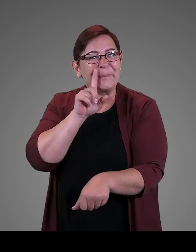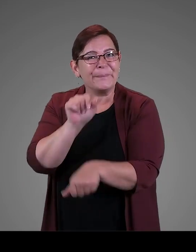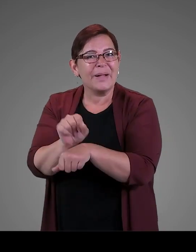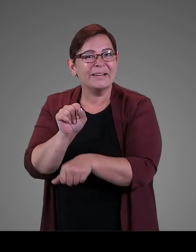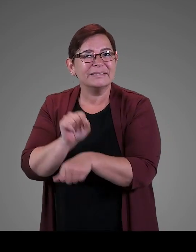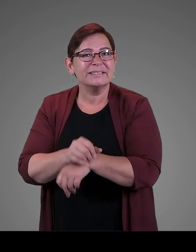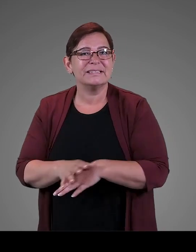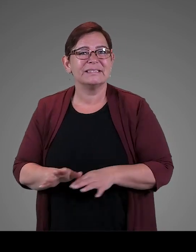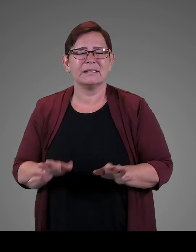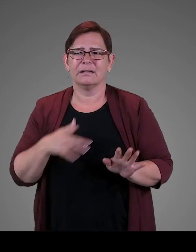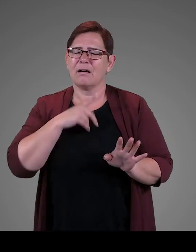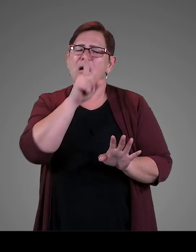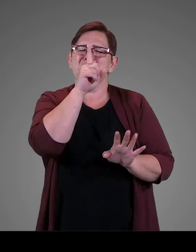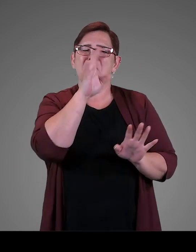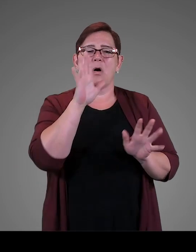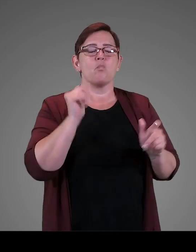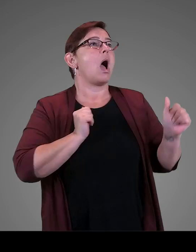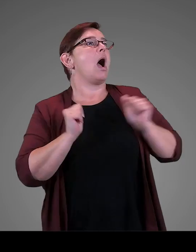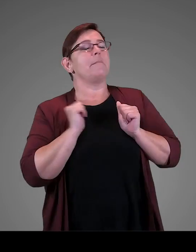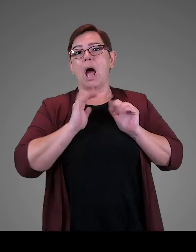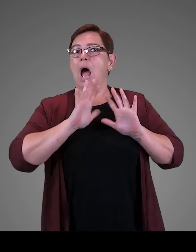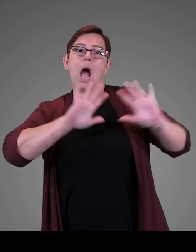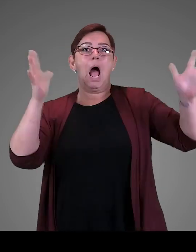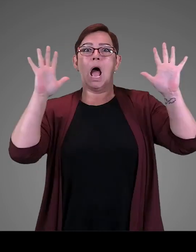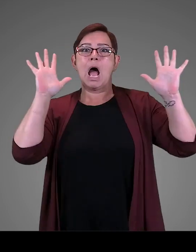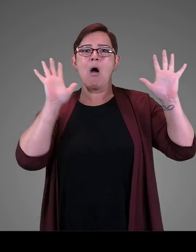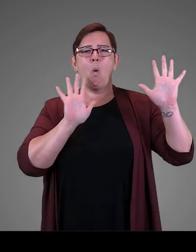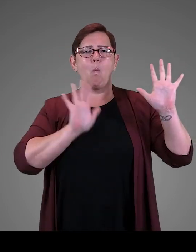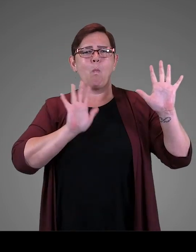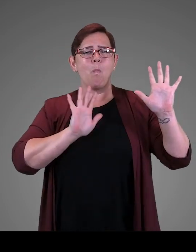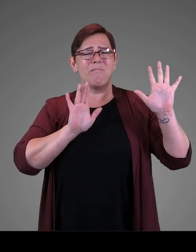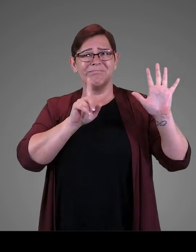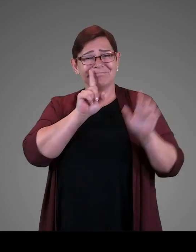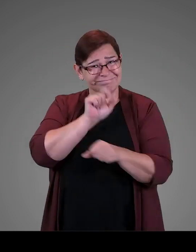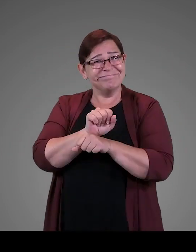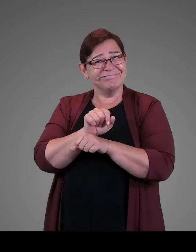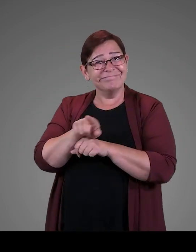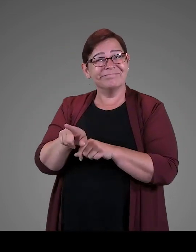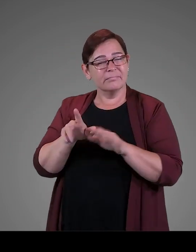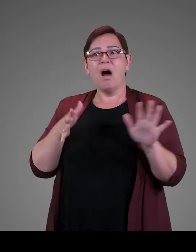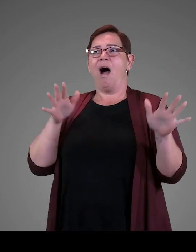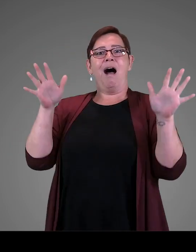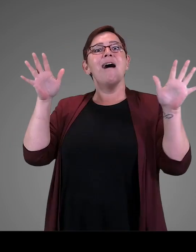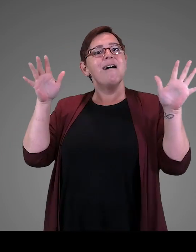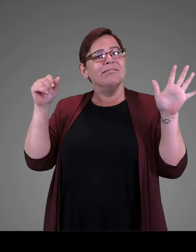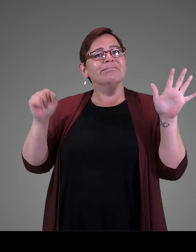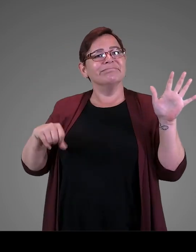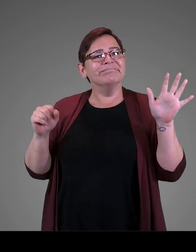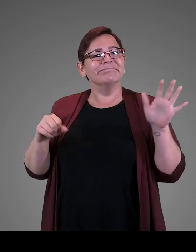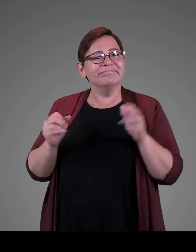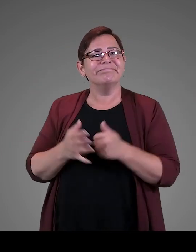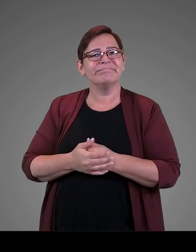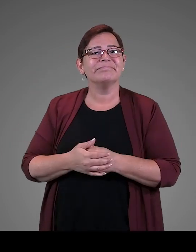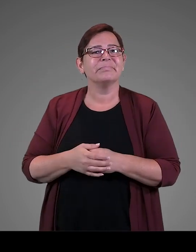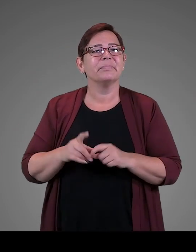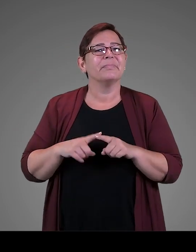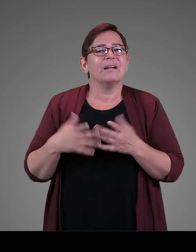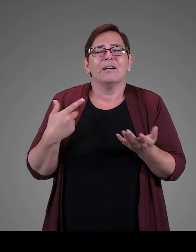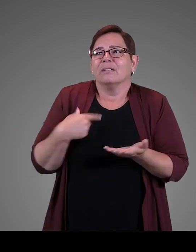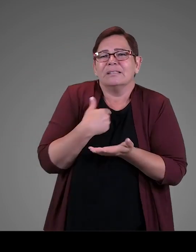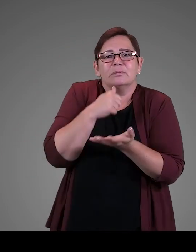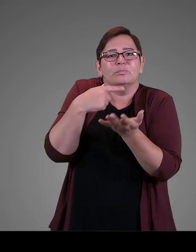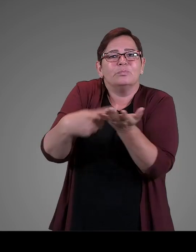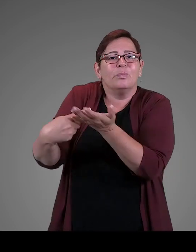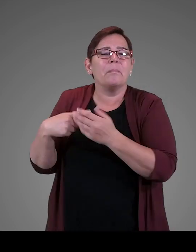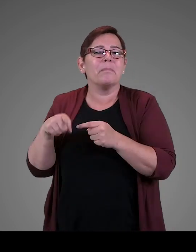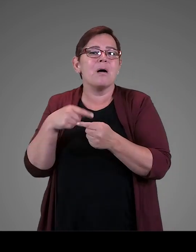n'avait jamais vu des chambres de bain. Mais c'était la réalité. Alors, on n'essaye pas de dramatiser, mais c'était dramatique. Puis en plus, on ne parle pas non